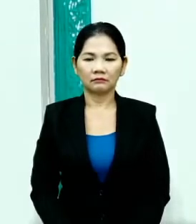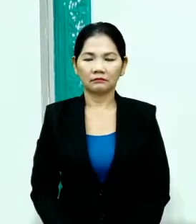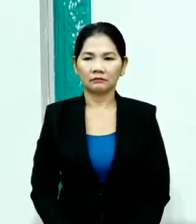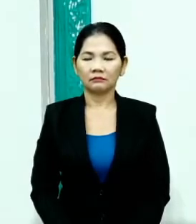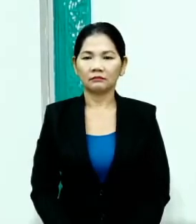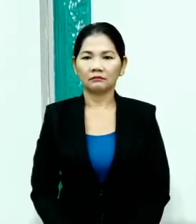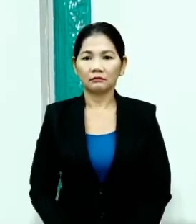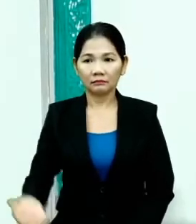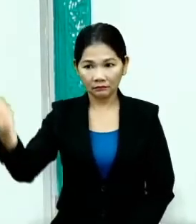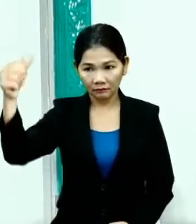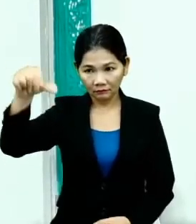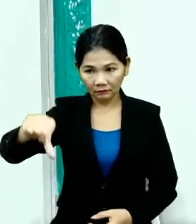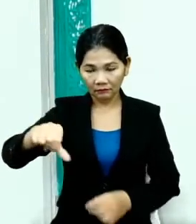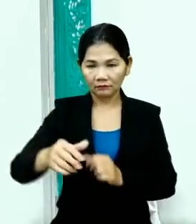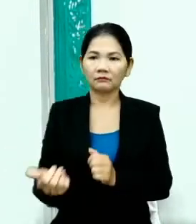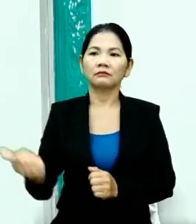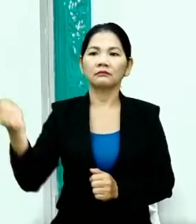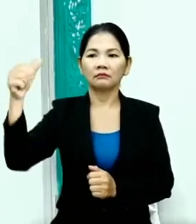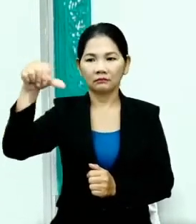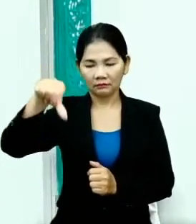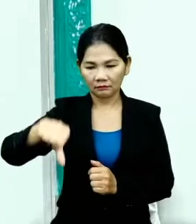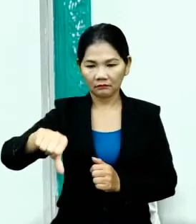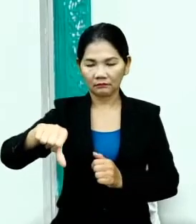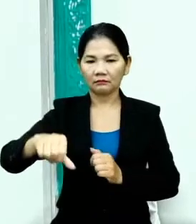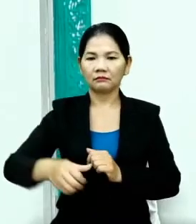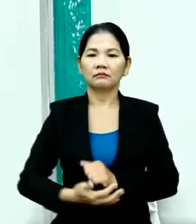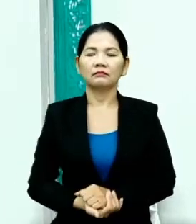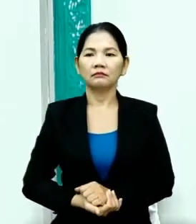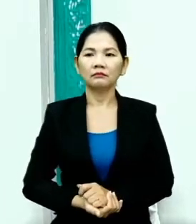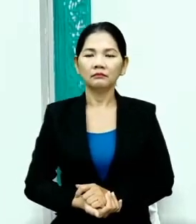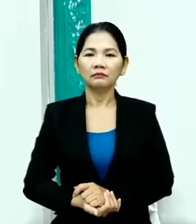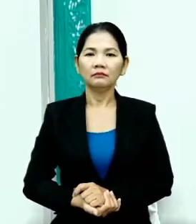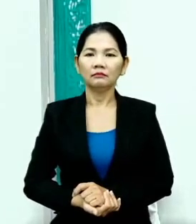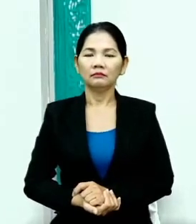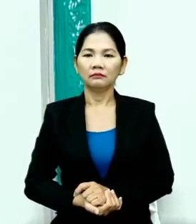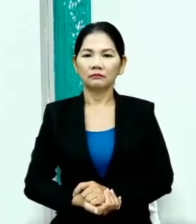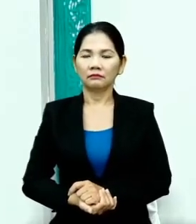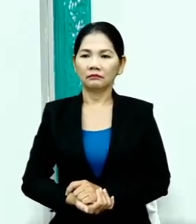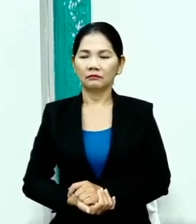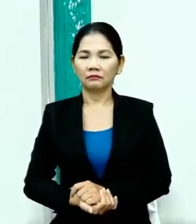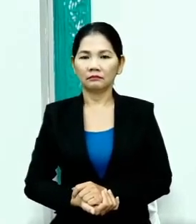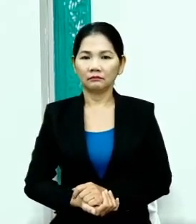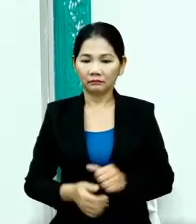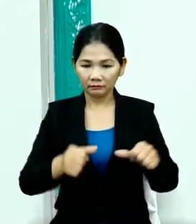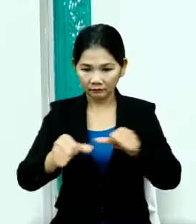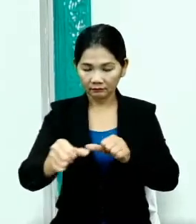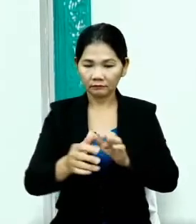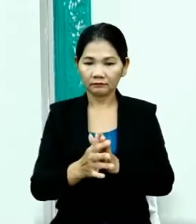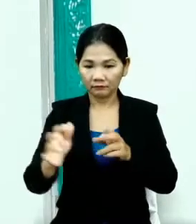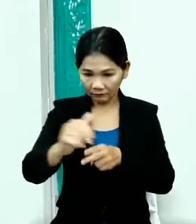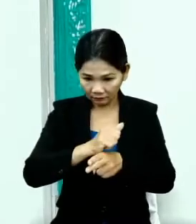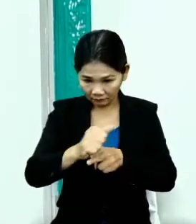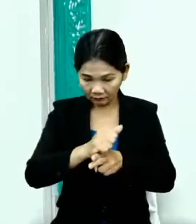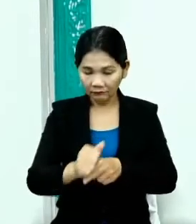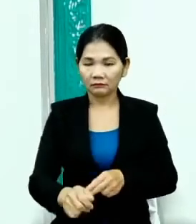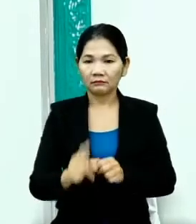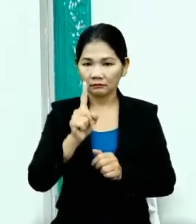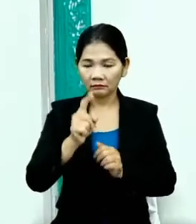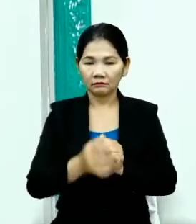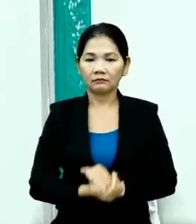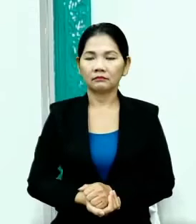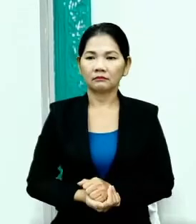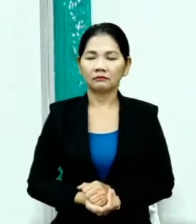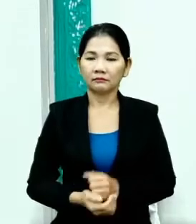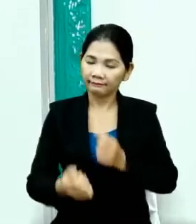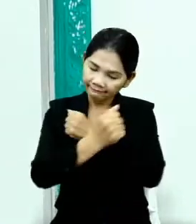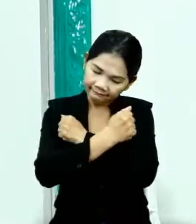Chà, à cọ con em á. Là ổ. Tôi đang là à cọ. Tỏ, ai lấy con bàn to tới lùm hạt mình tiết. Chà, chẳng lại mình tiết